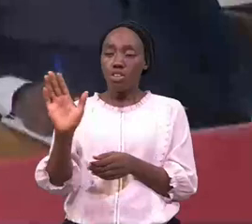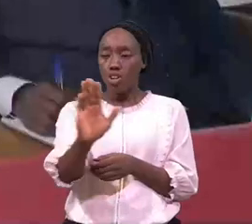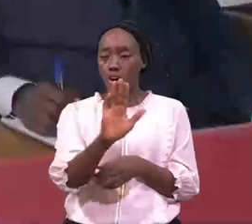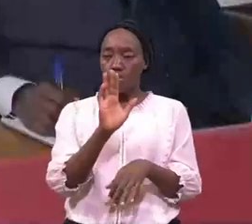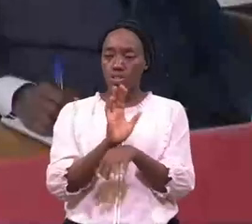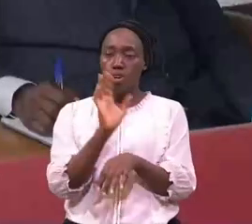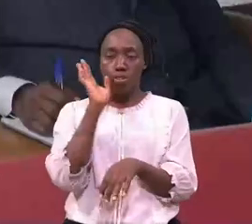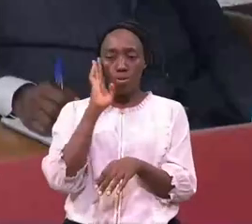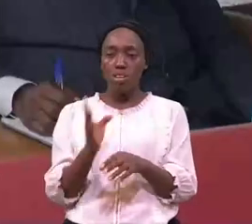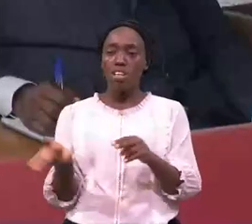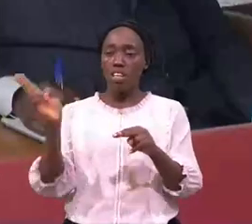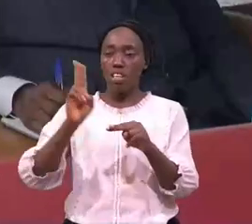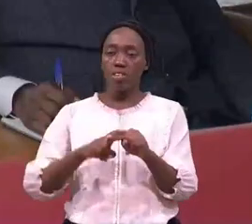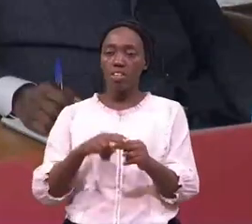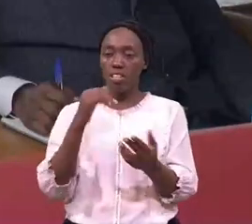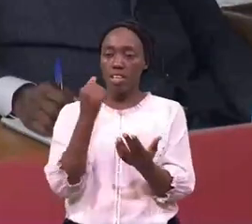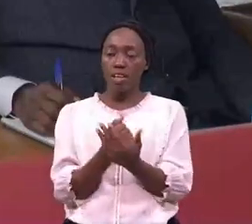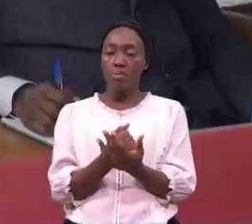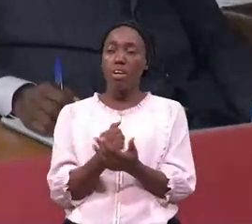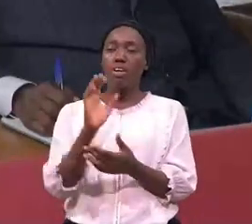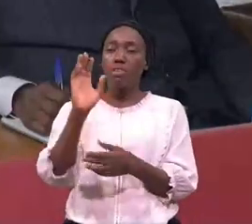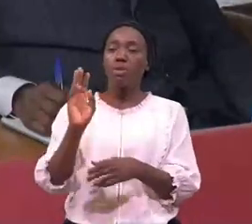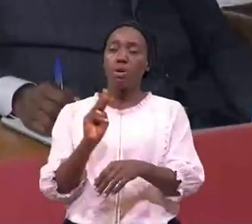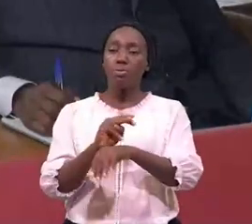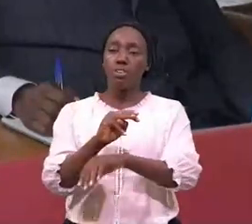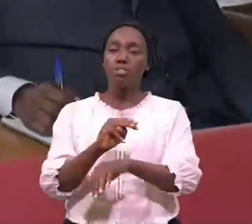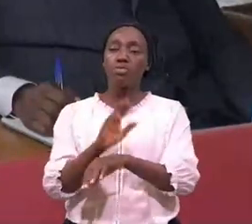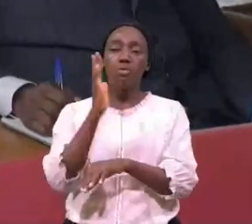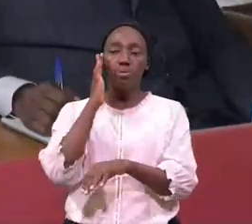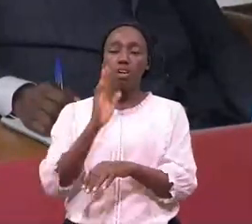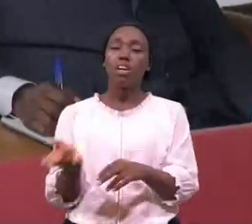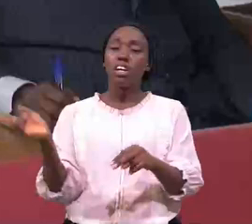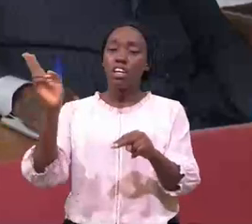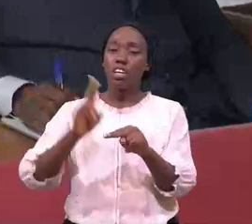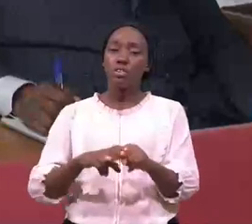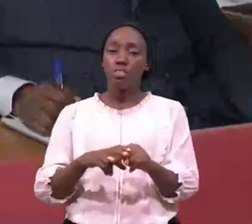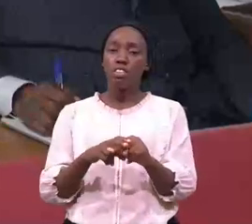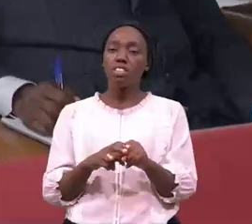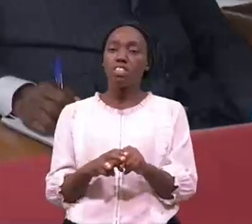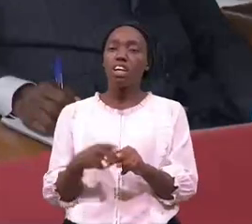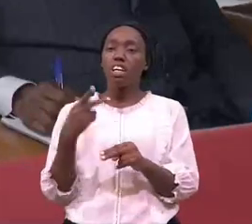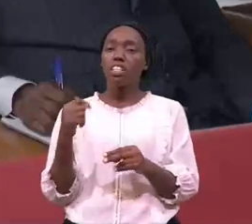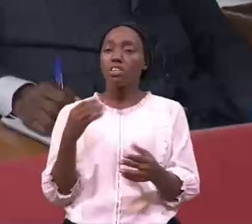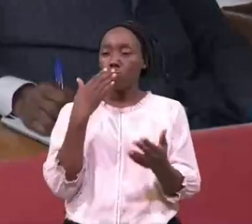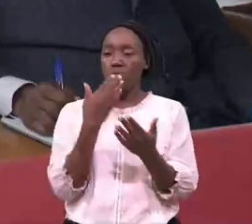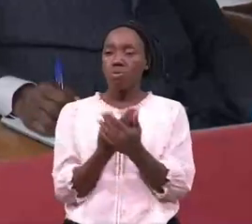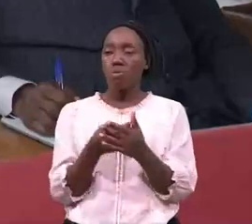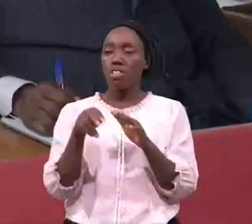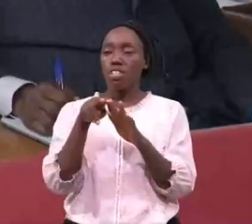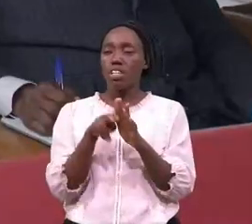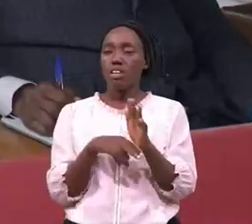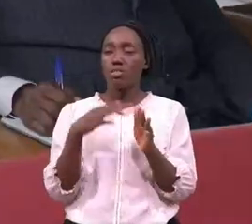Ton Église va se multiplier. Ton ministère va se multiplier.